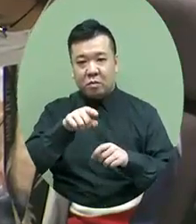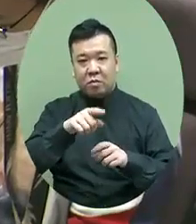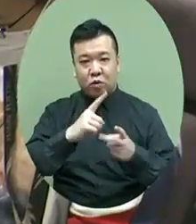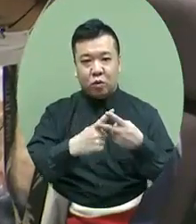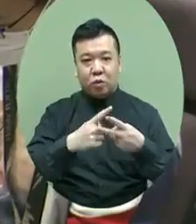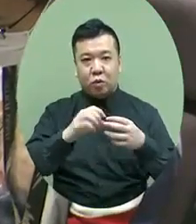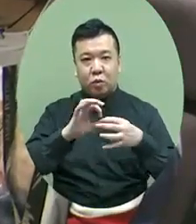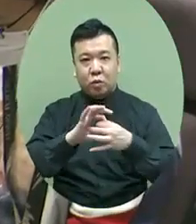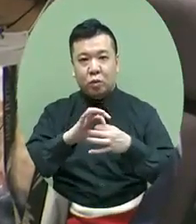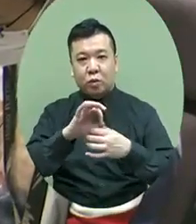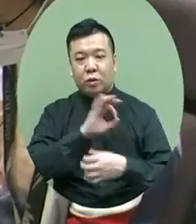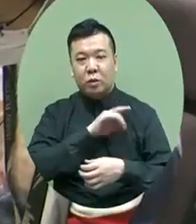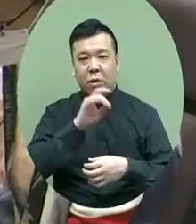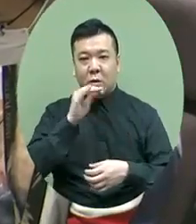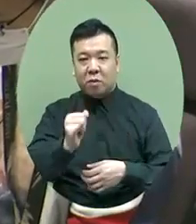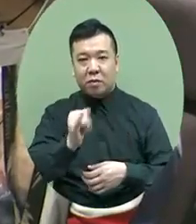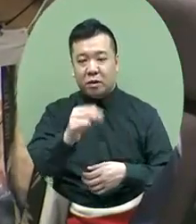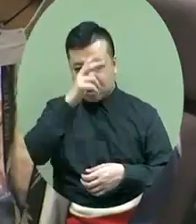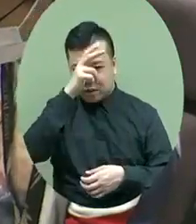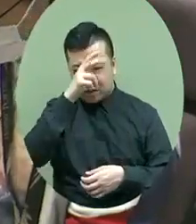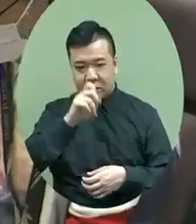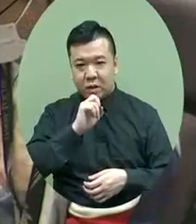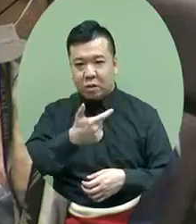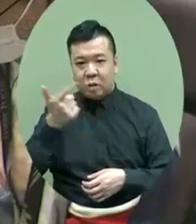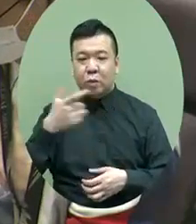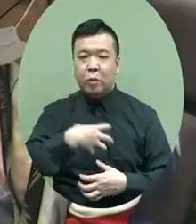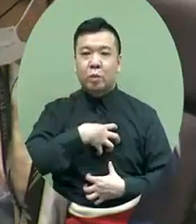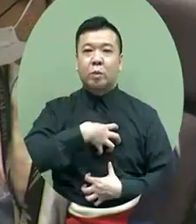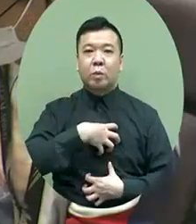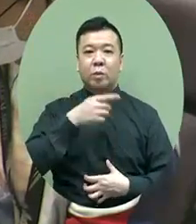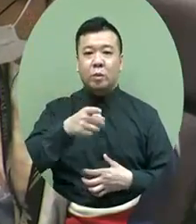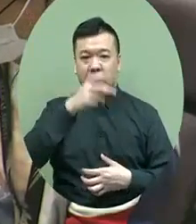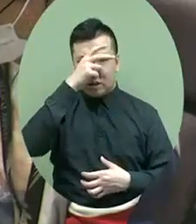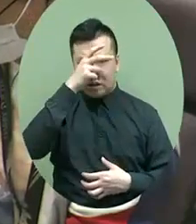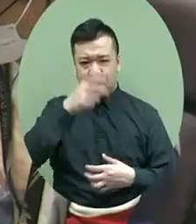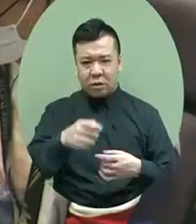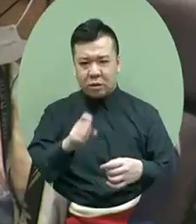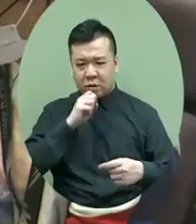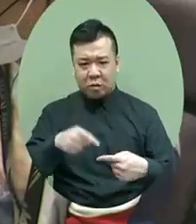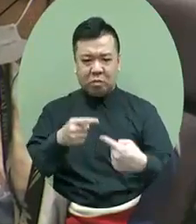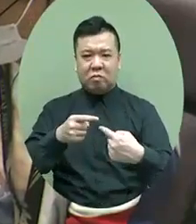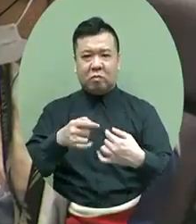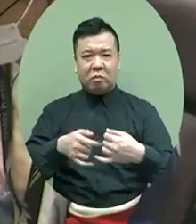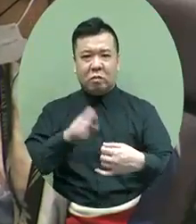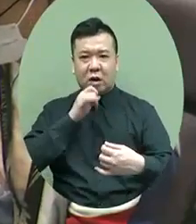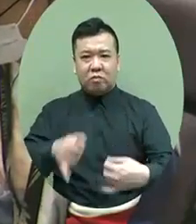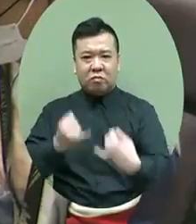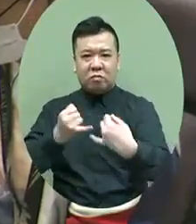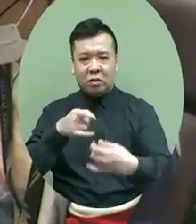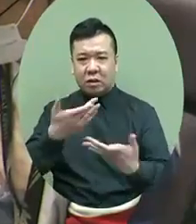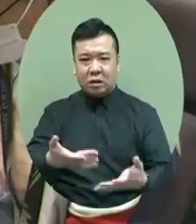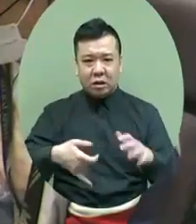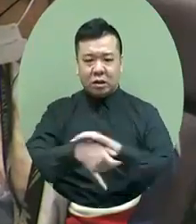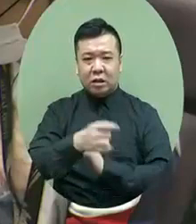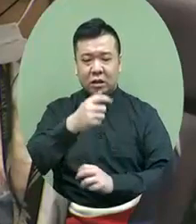題就係其實工聯會之前都多次都係批評政府嘅，咁有人就覺得其實都係同政府一個對立嘅場面嘅。咁